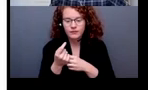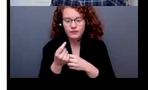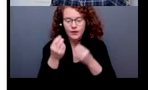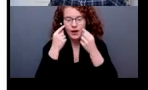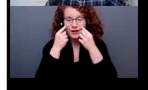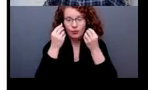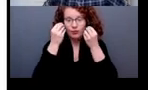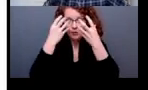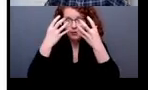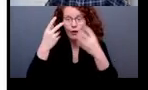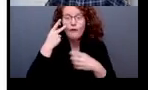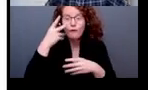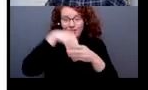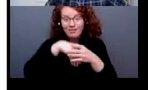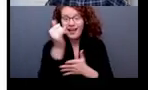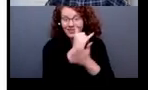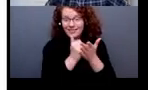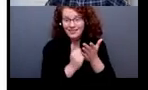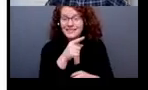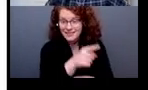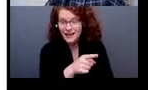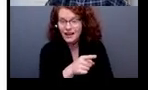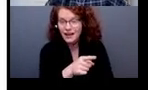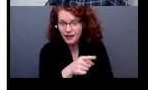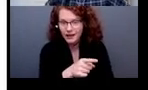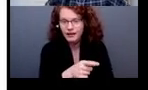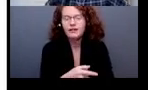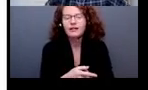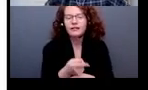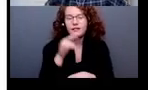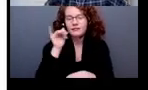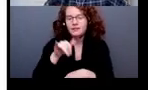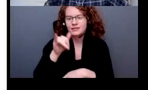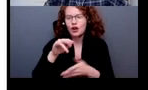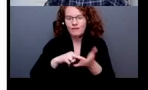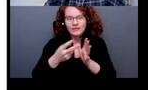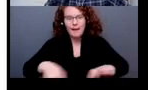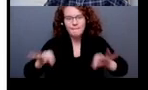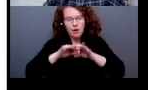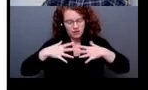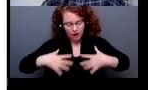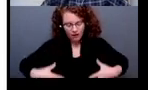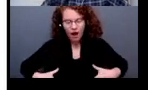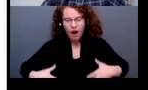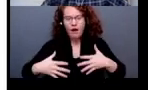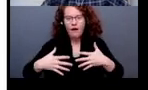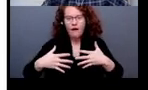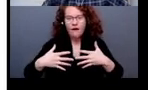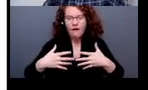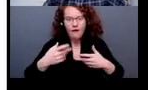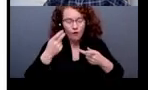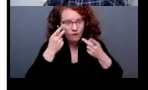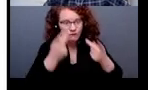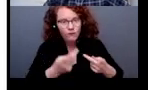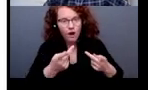dans ces vignettes dessinées. Ça fait partie aussi de l'idée de mettre en avant l'importance du corps et de sortir d'une représentation hyper